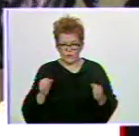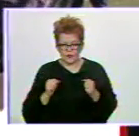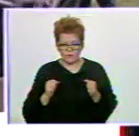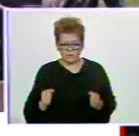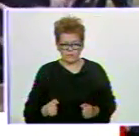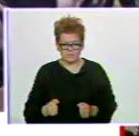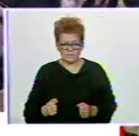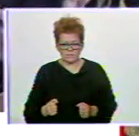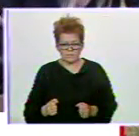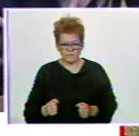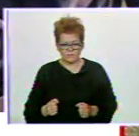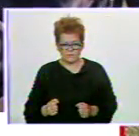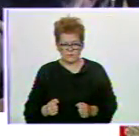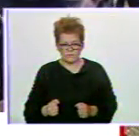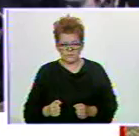emoții?